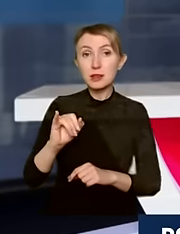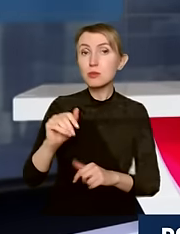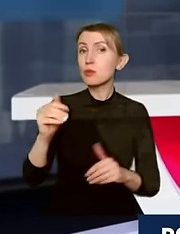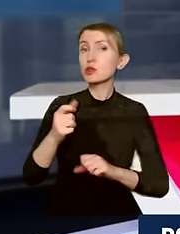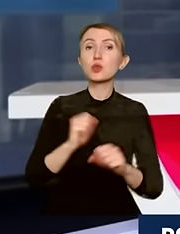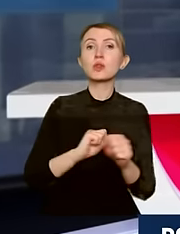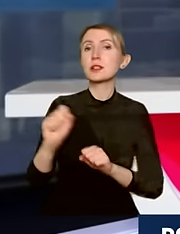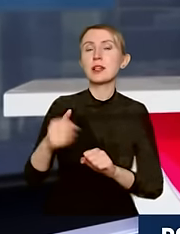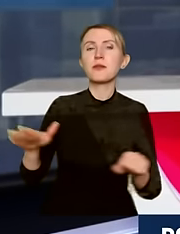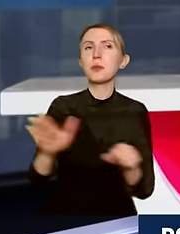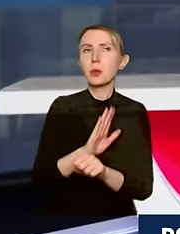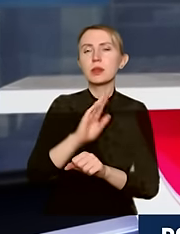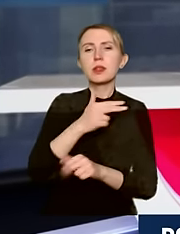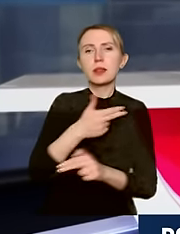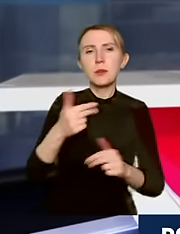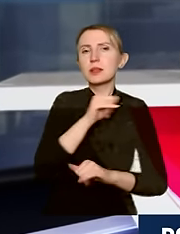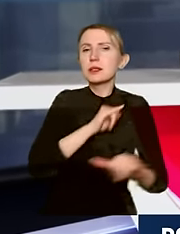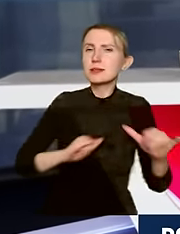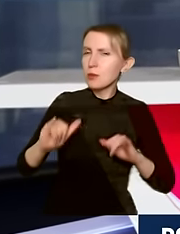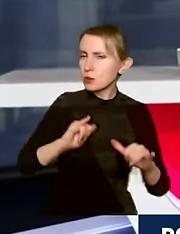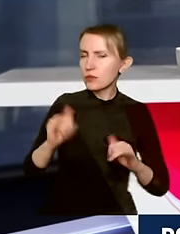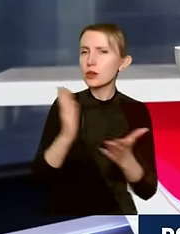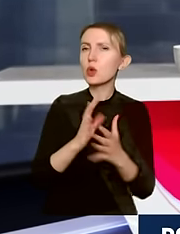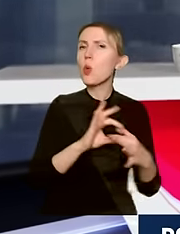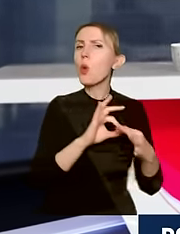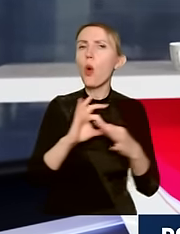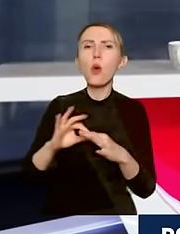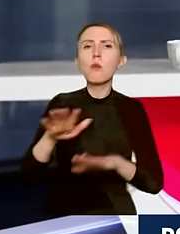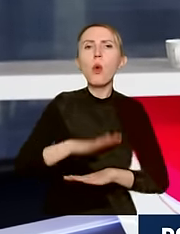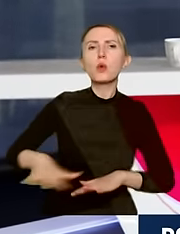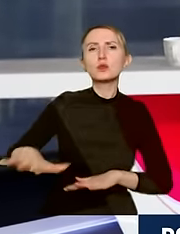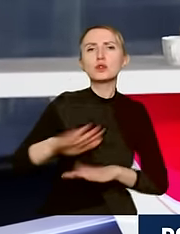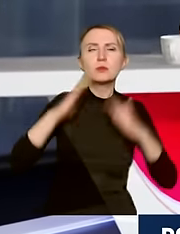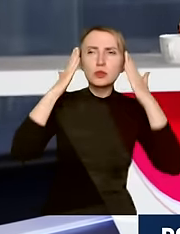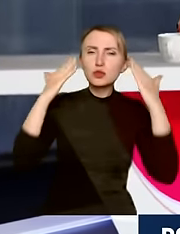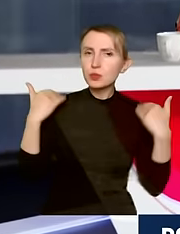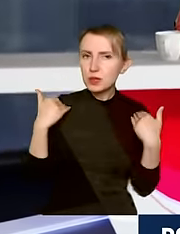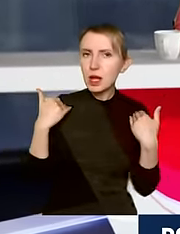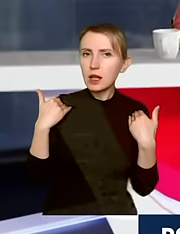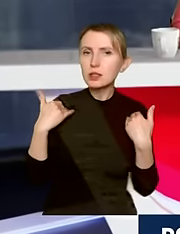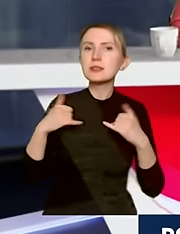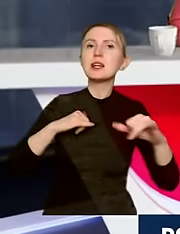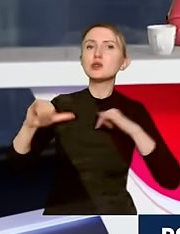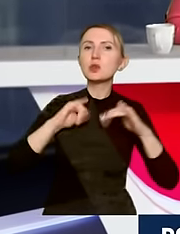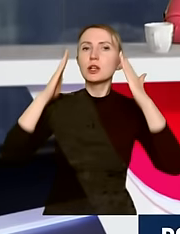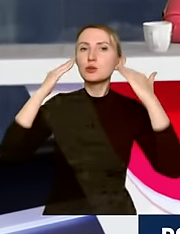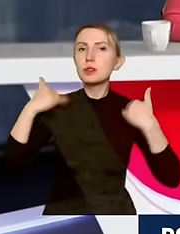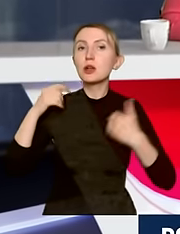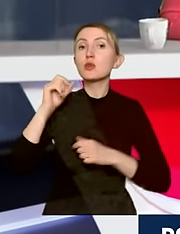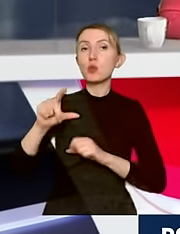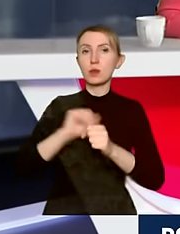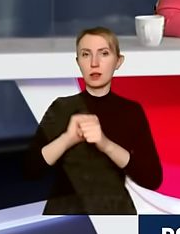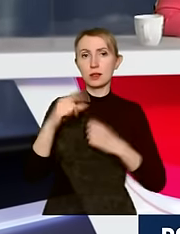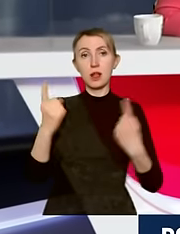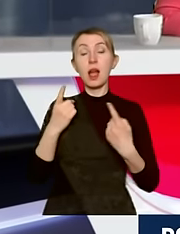tak do końca temat samorządowy, on się tylko łączy z poziomem szpitali i tych, którzy zarządzają szpitalami i tym, co się tam dzieje.